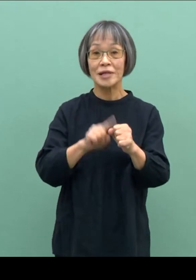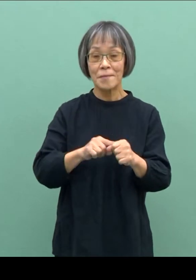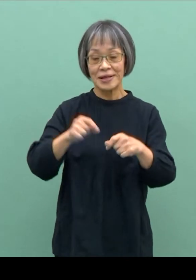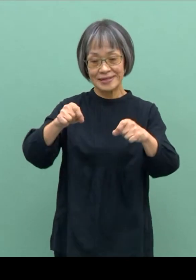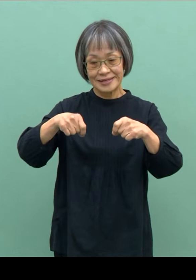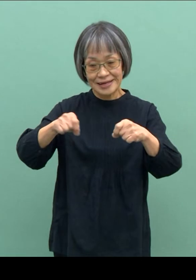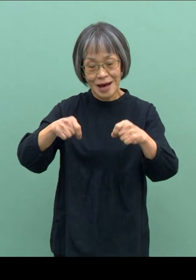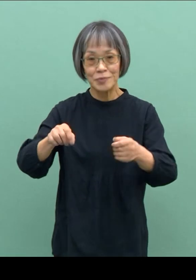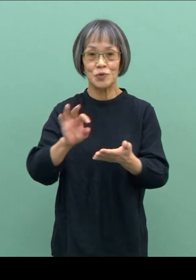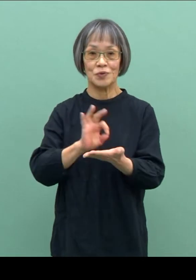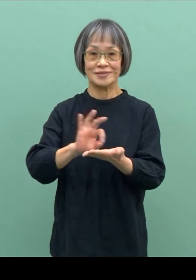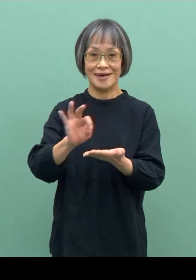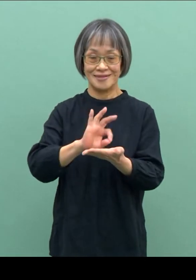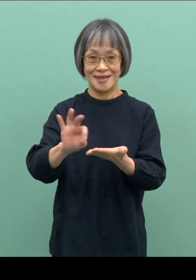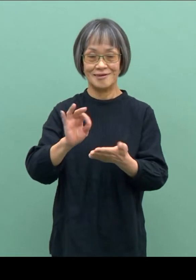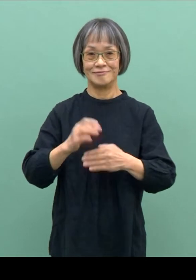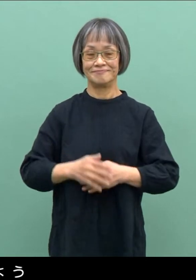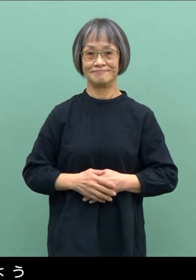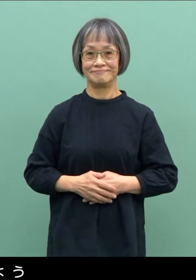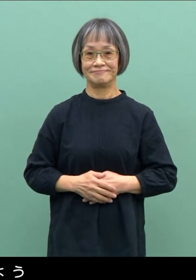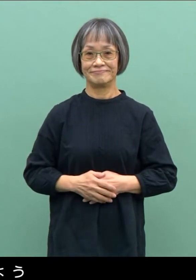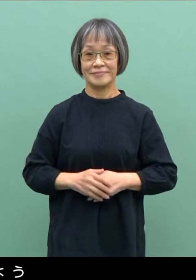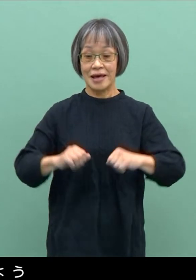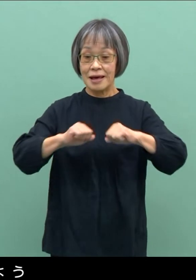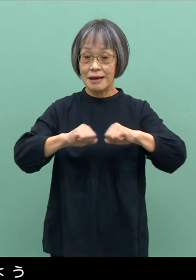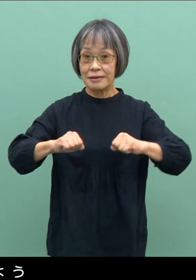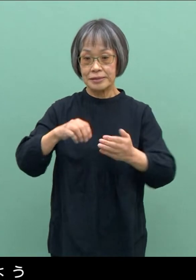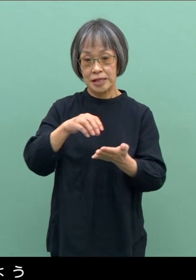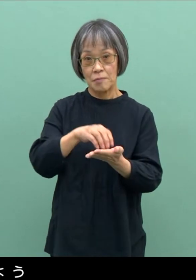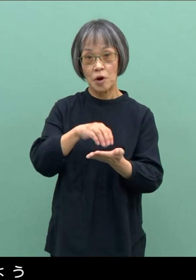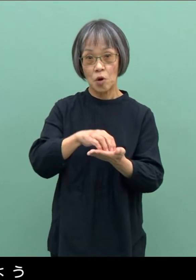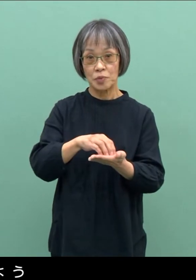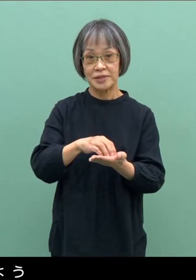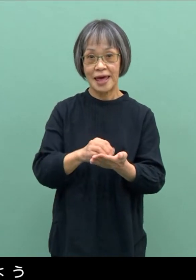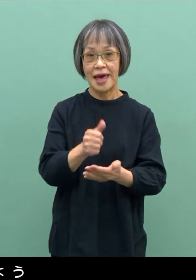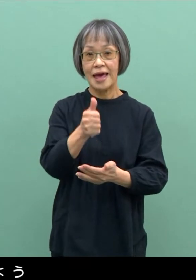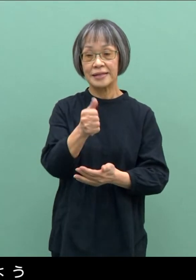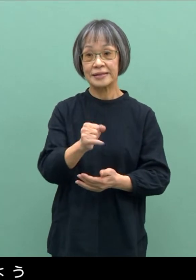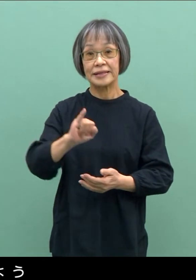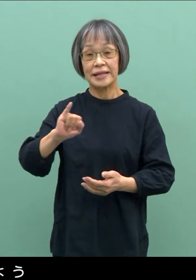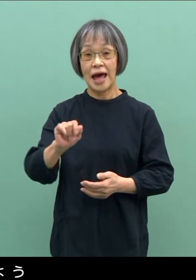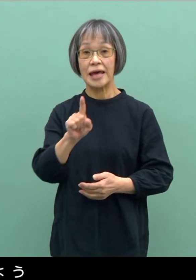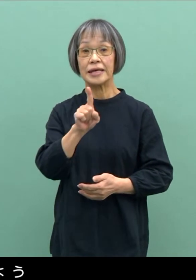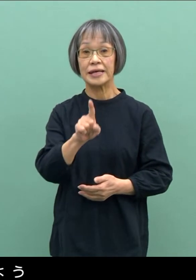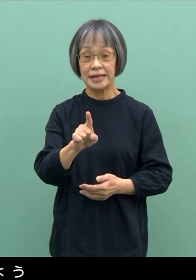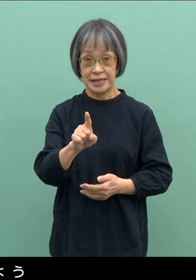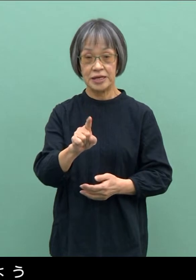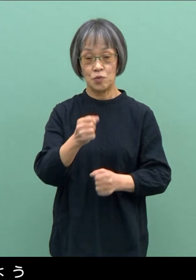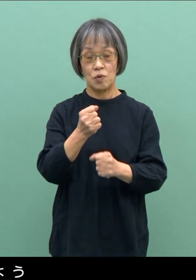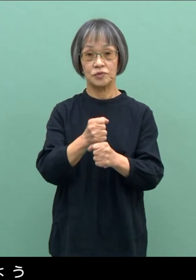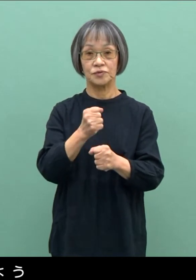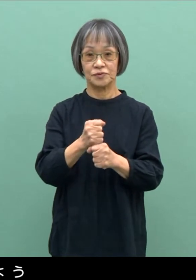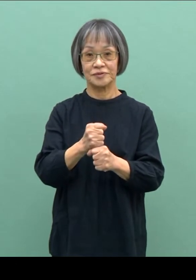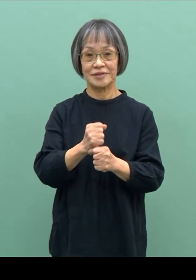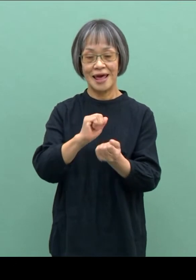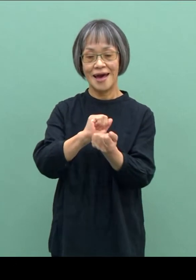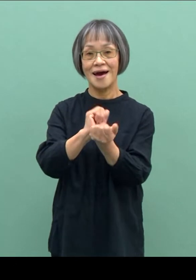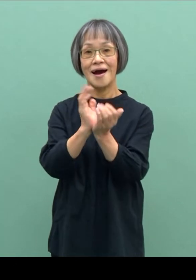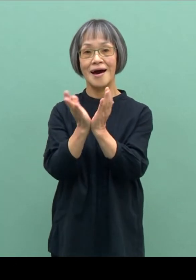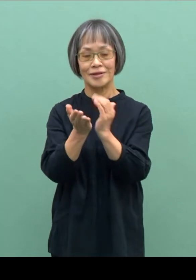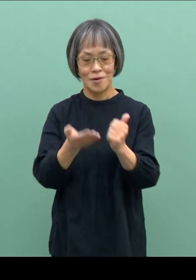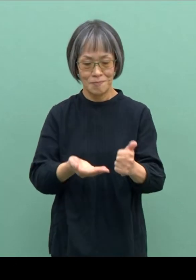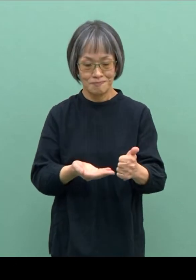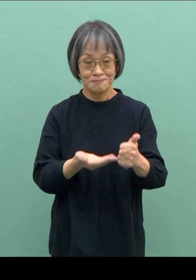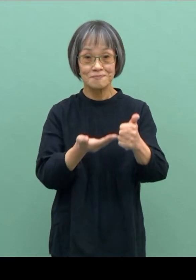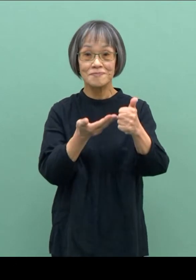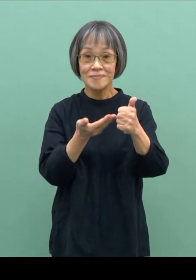器で提供しています。入所施設では調理で発生した生ごみを再利用して堆肥を作り、施